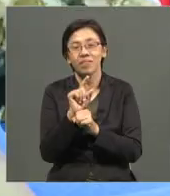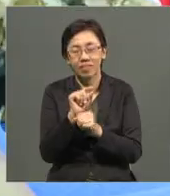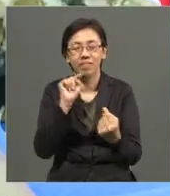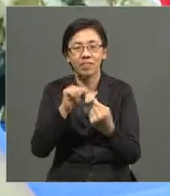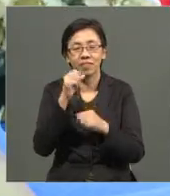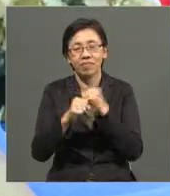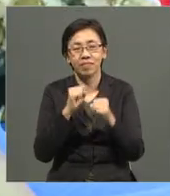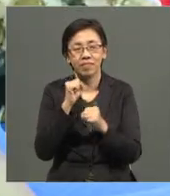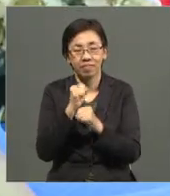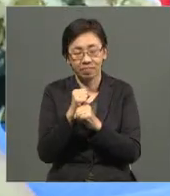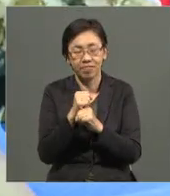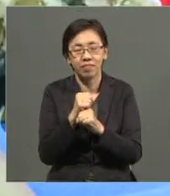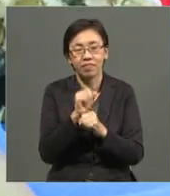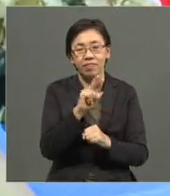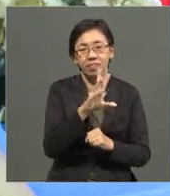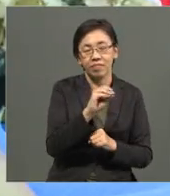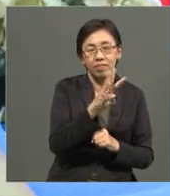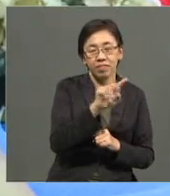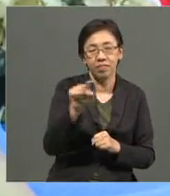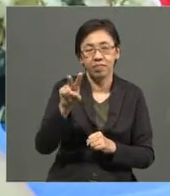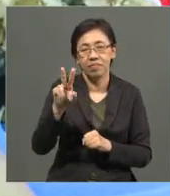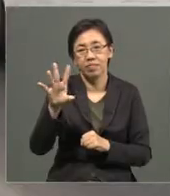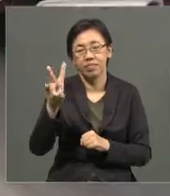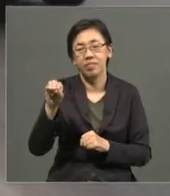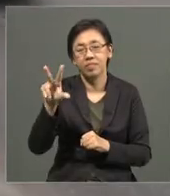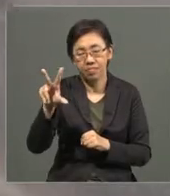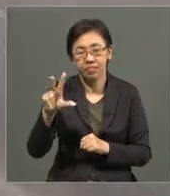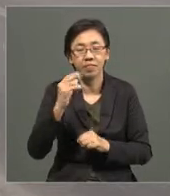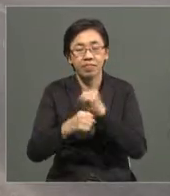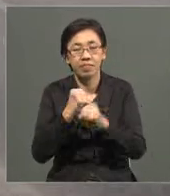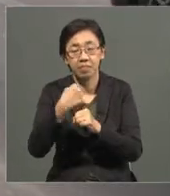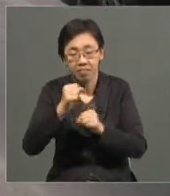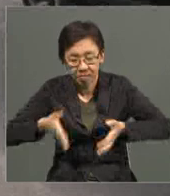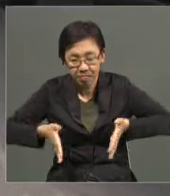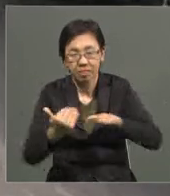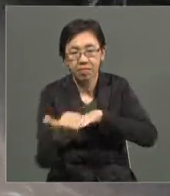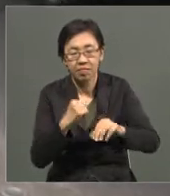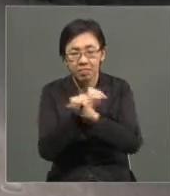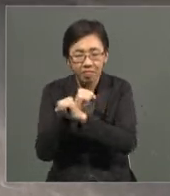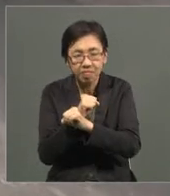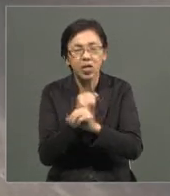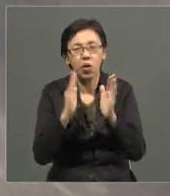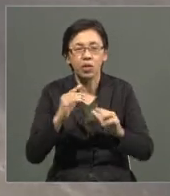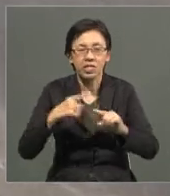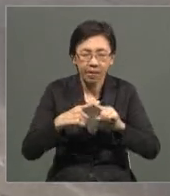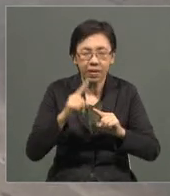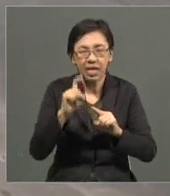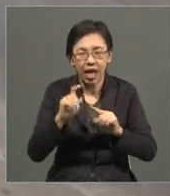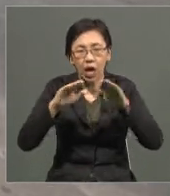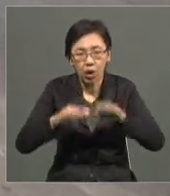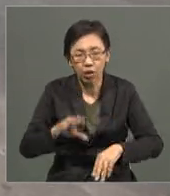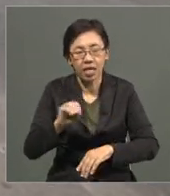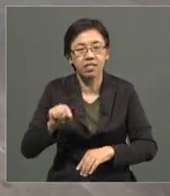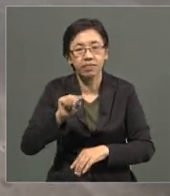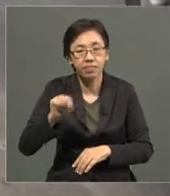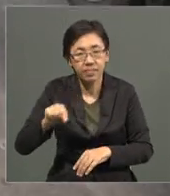นตั้งแต่ปี2564ถึง2573ลดจำนวนผู้เสียชีวิตและบาดเจ็บอย่างน้อย 50%